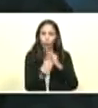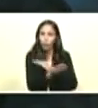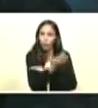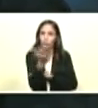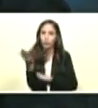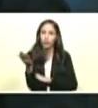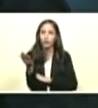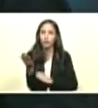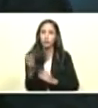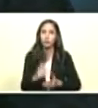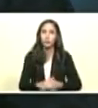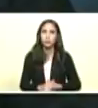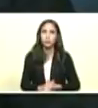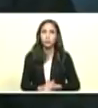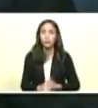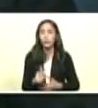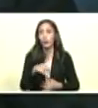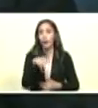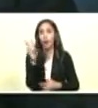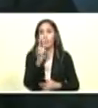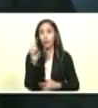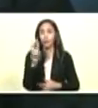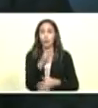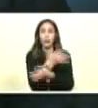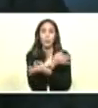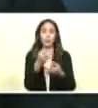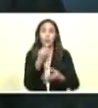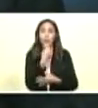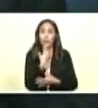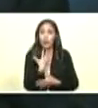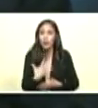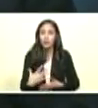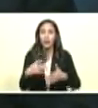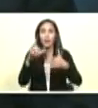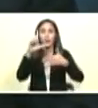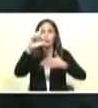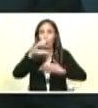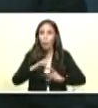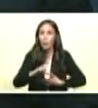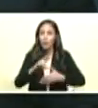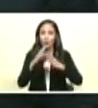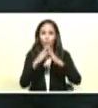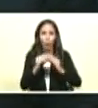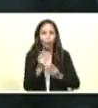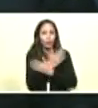Америки. Una nación grande de América Latina. Которая во главе своим любимым лидером.